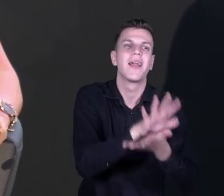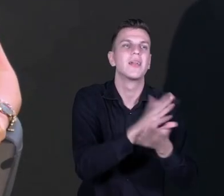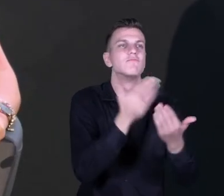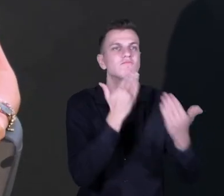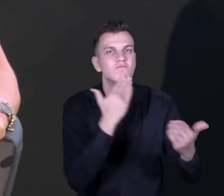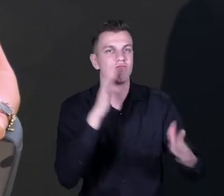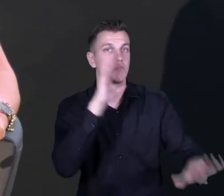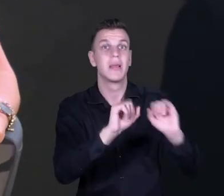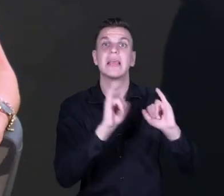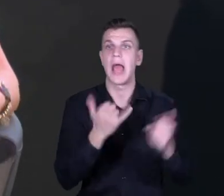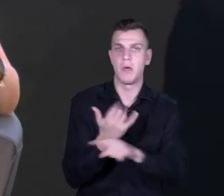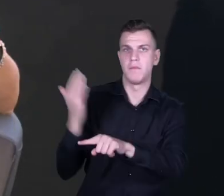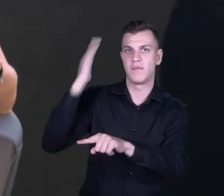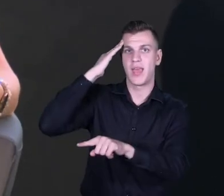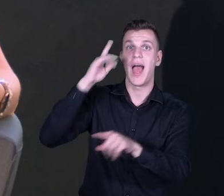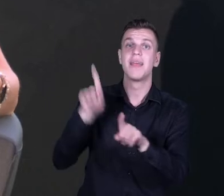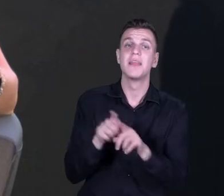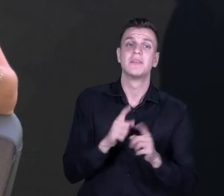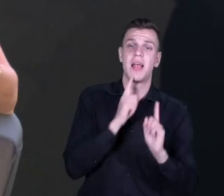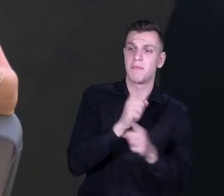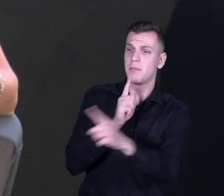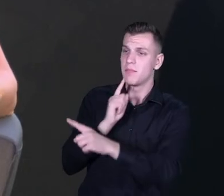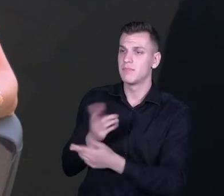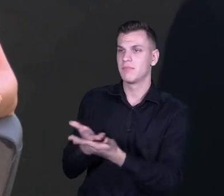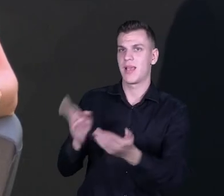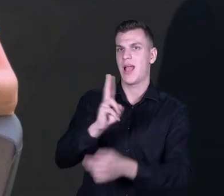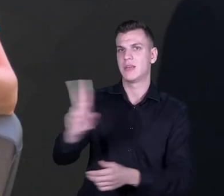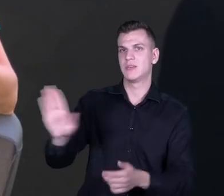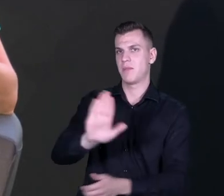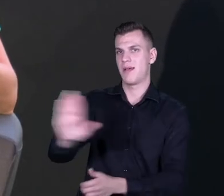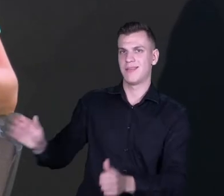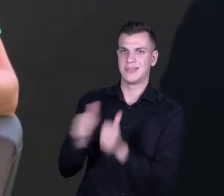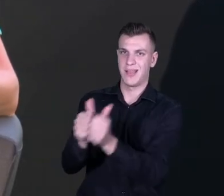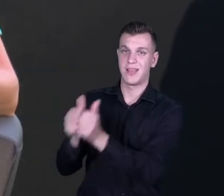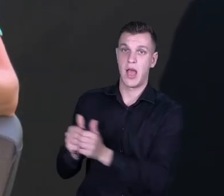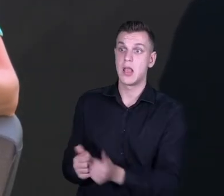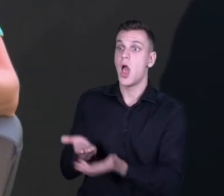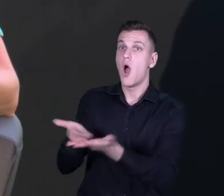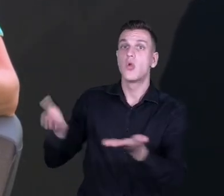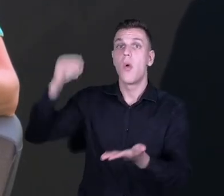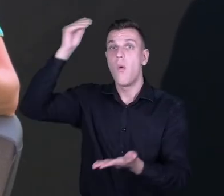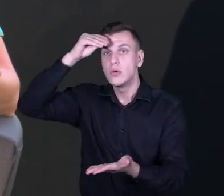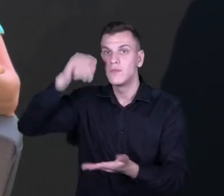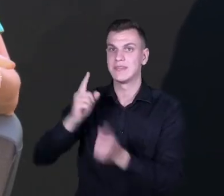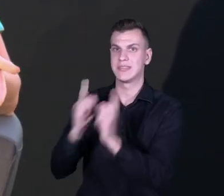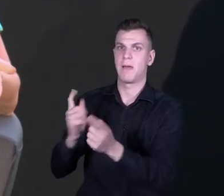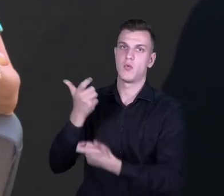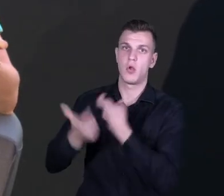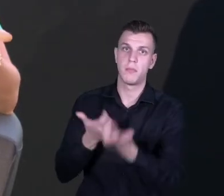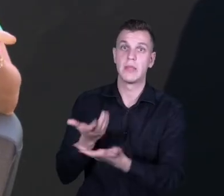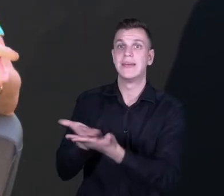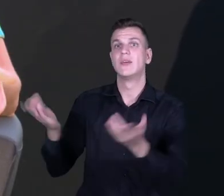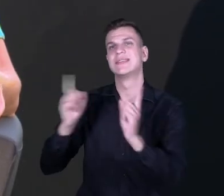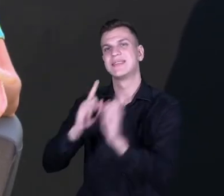Ale też przydzielaliśmy sobie role i to wszystko było jakby działaniem uczniów. To oni byli sprawcami tych wszystkich